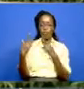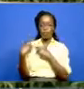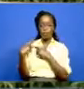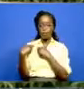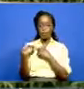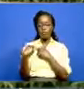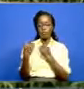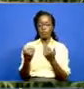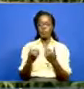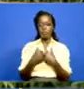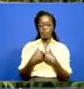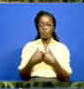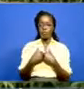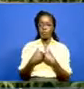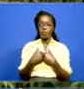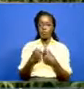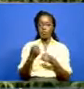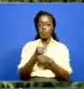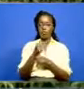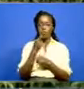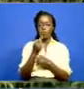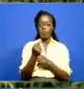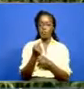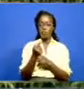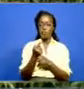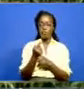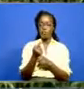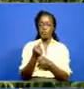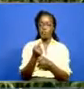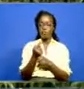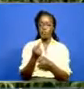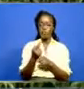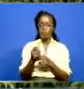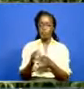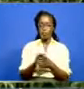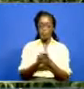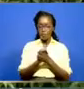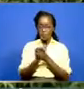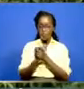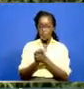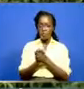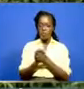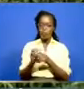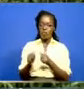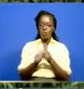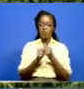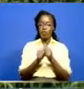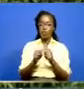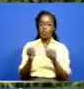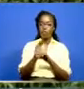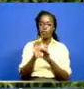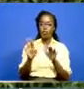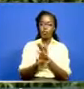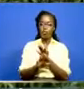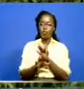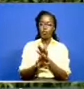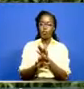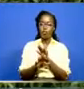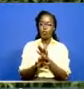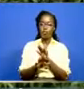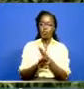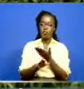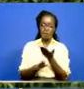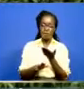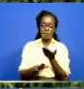tuko nalo kama nchi ni kuhakikisha kwamba tunashikamana, tunakuwa wamoja katika aspekti zote, kwa sababu